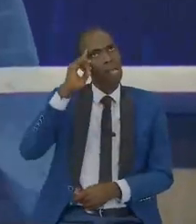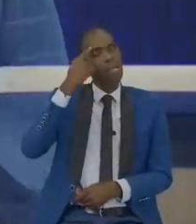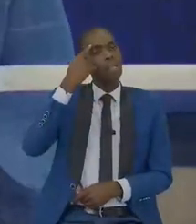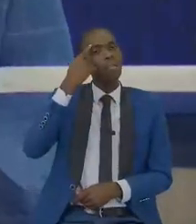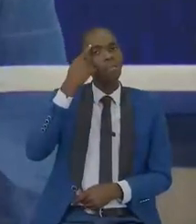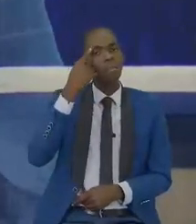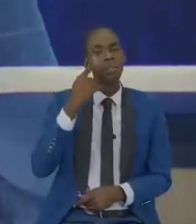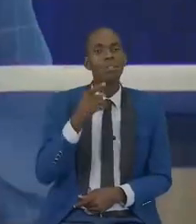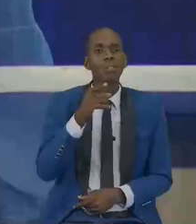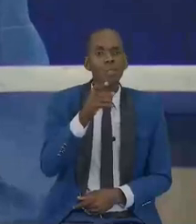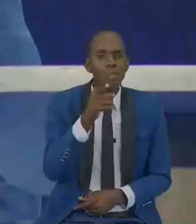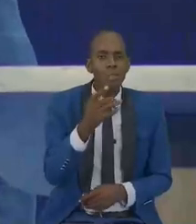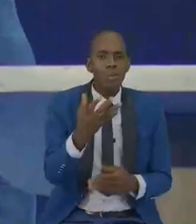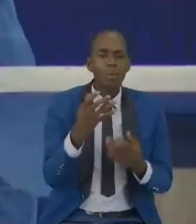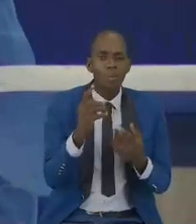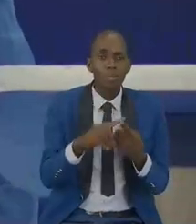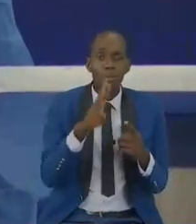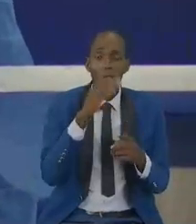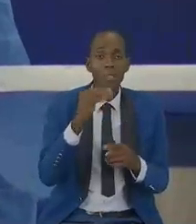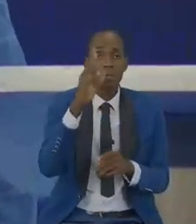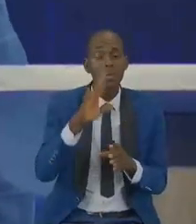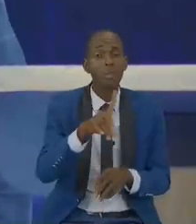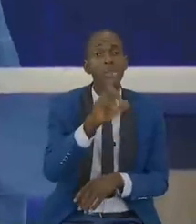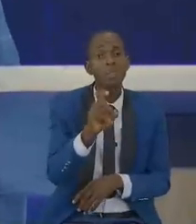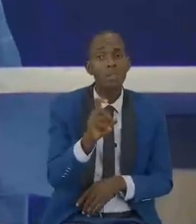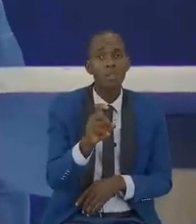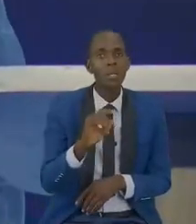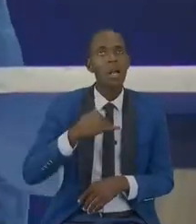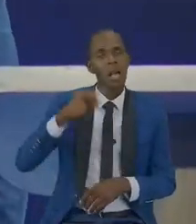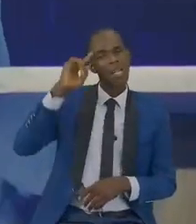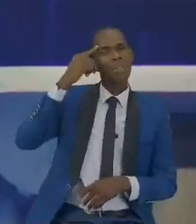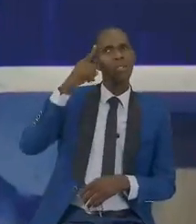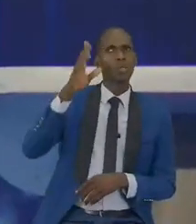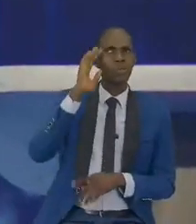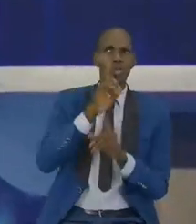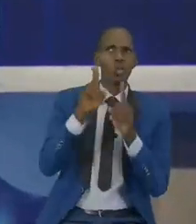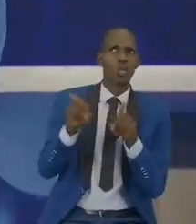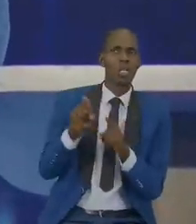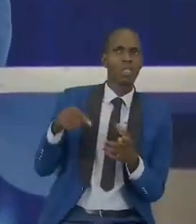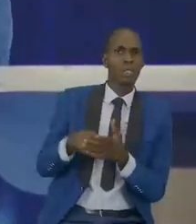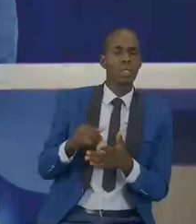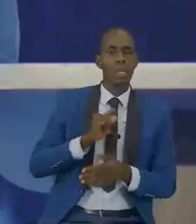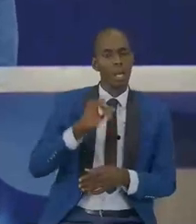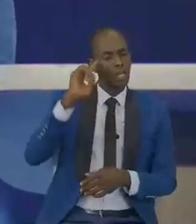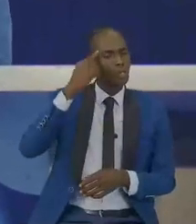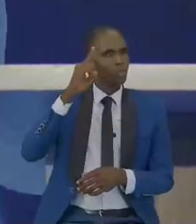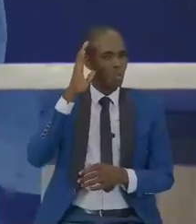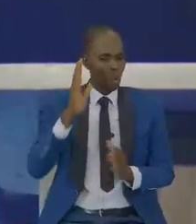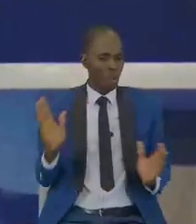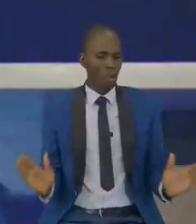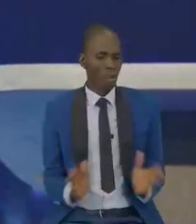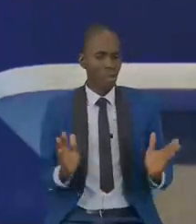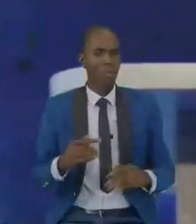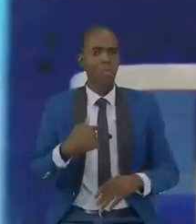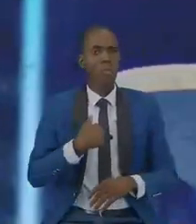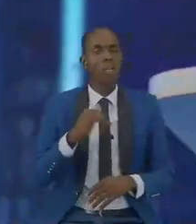le lépreux. Ouais. Et il voudrait être le prédicateur. Moi je croyais qu'il